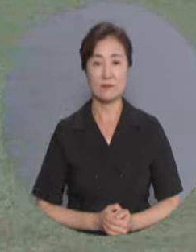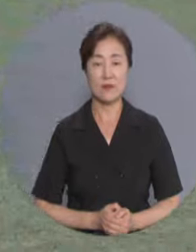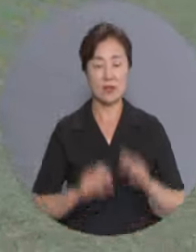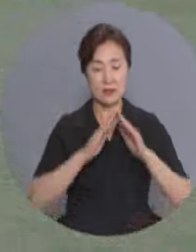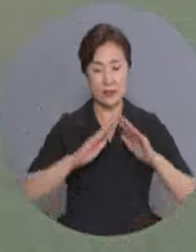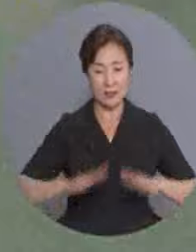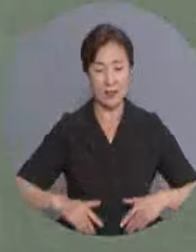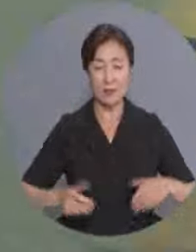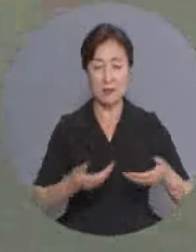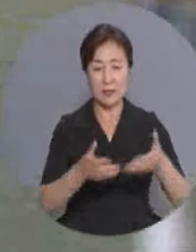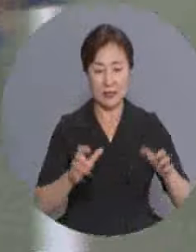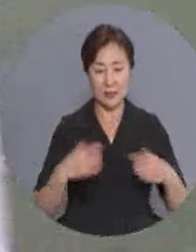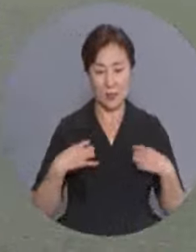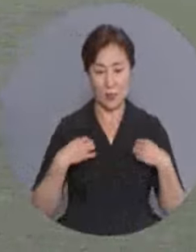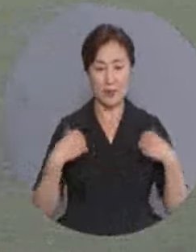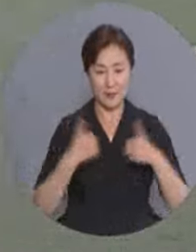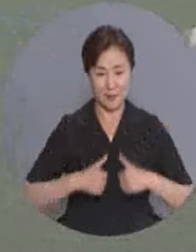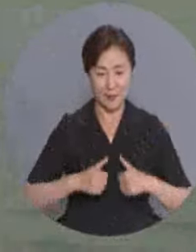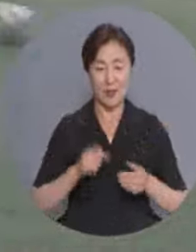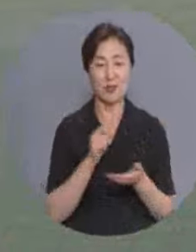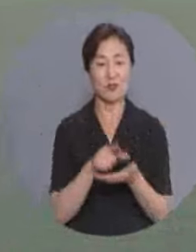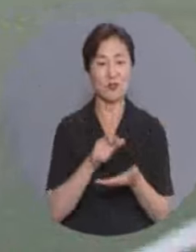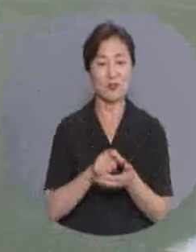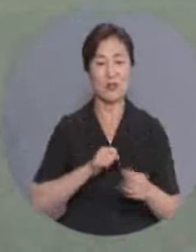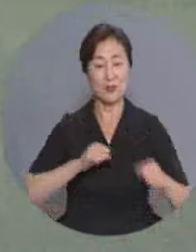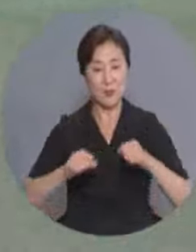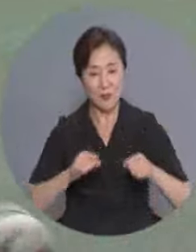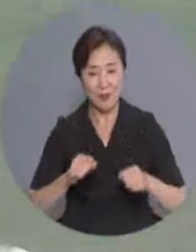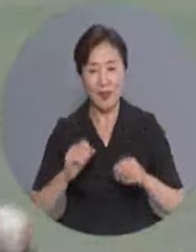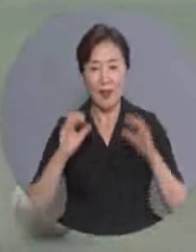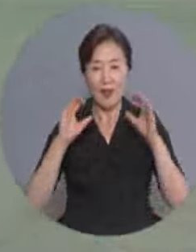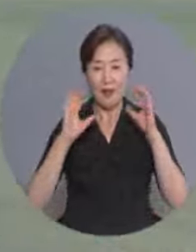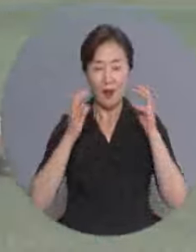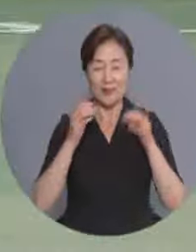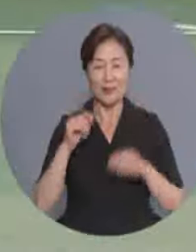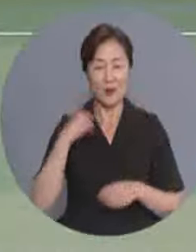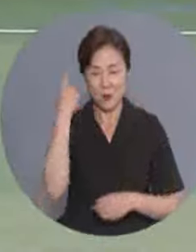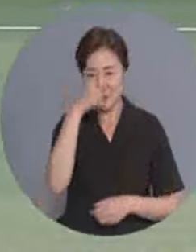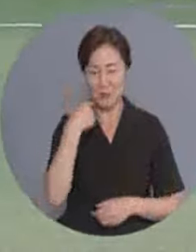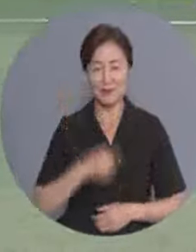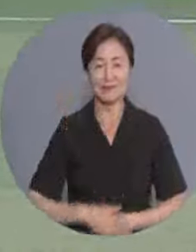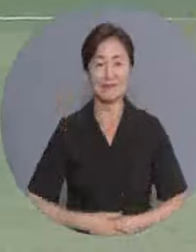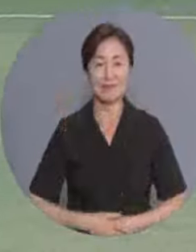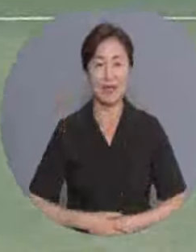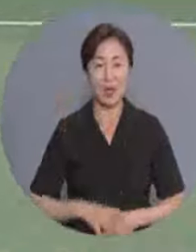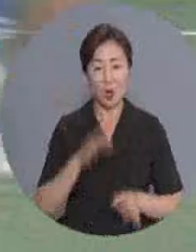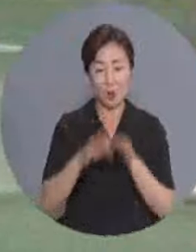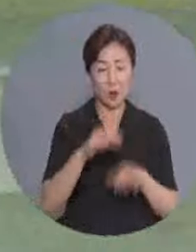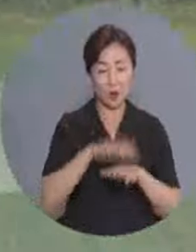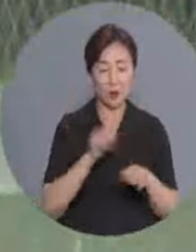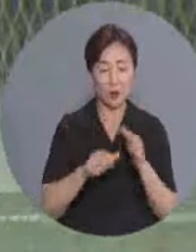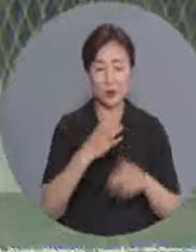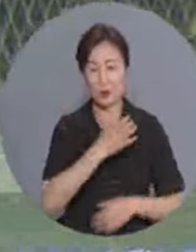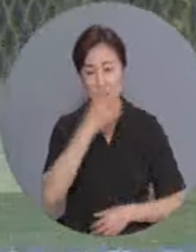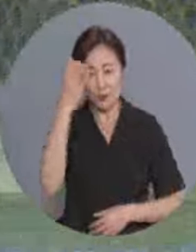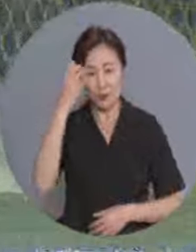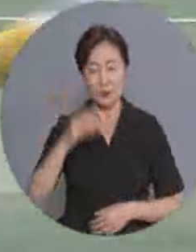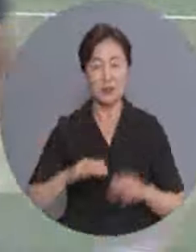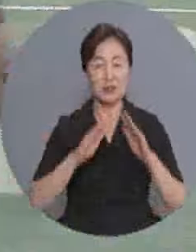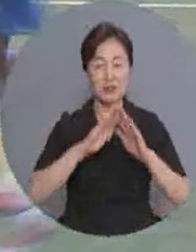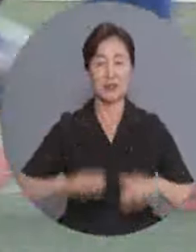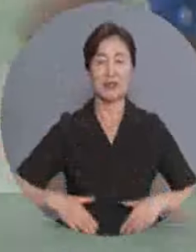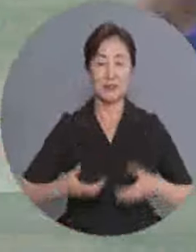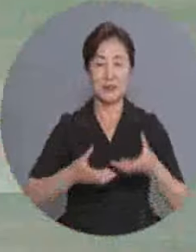전남 드래곤즈 유니폼을 입고 축구장을 누비는 앳된 얼굴들. 프로 선수를 꿈꾸는 전남 드래곤즈